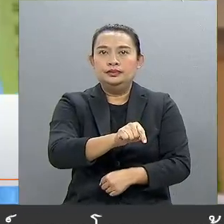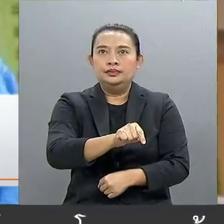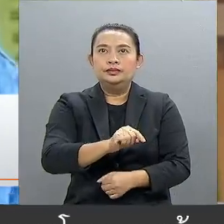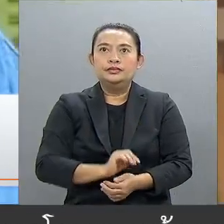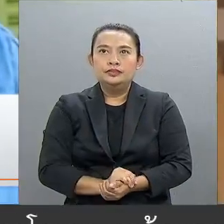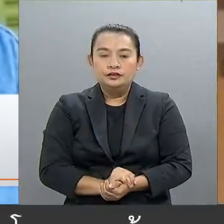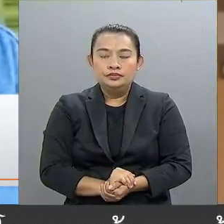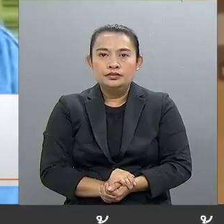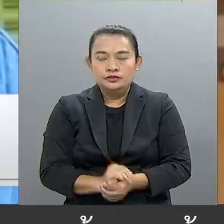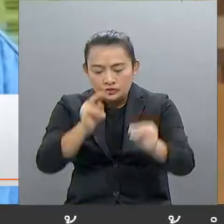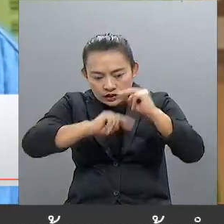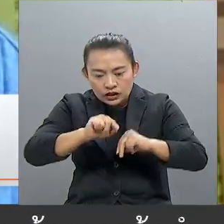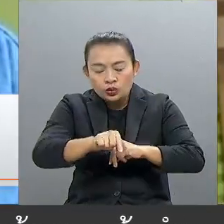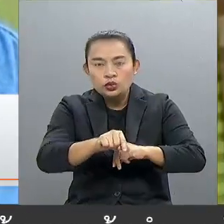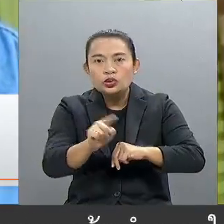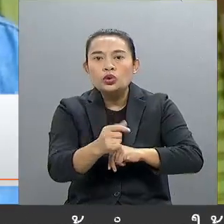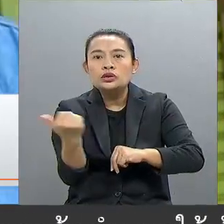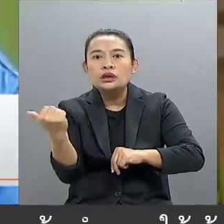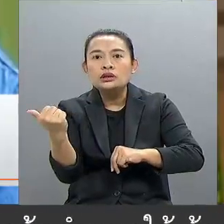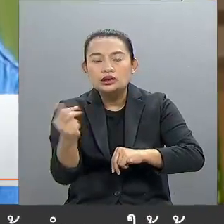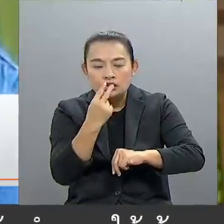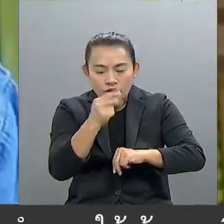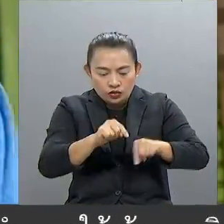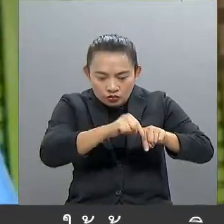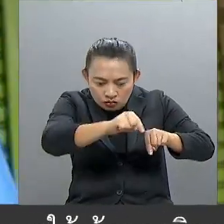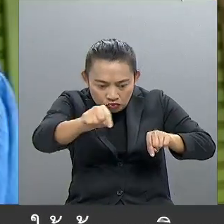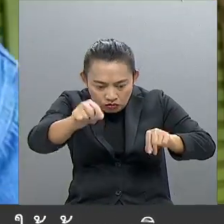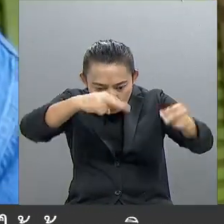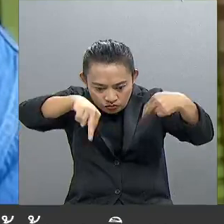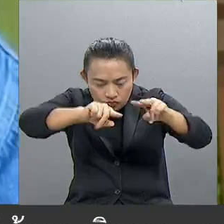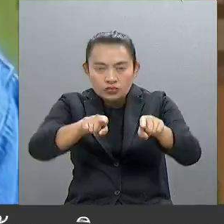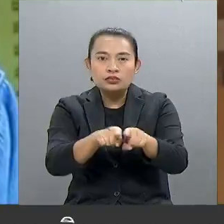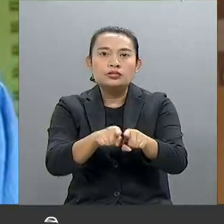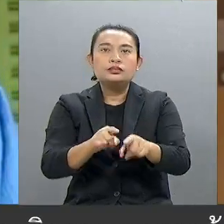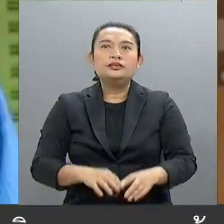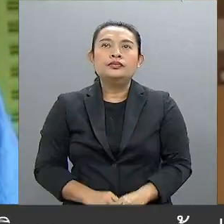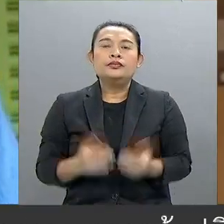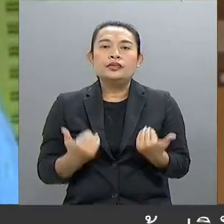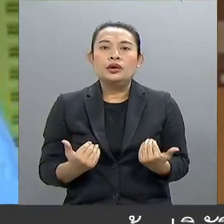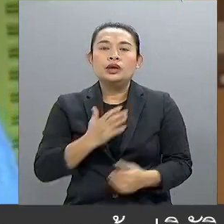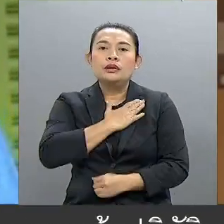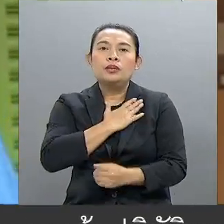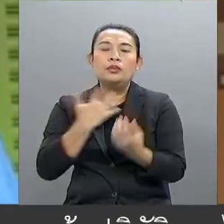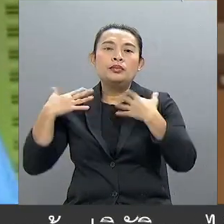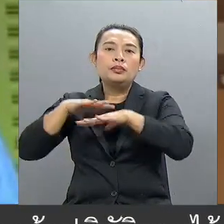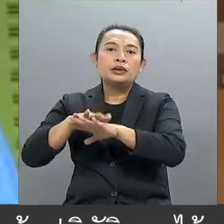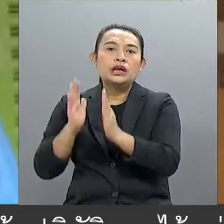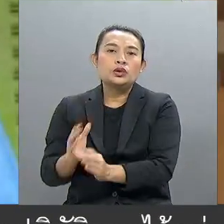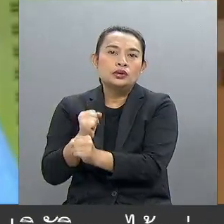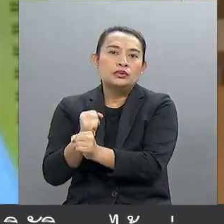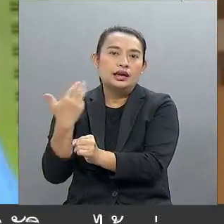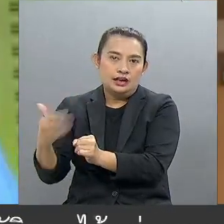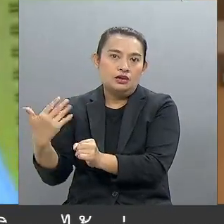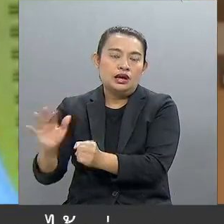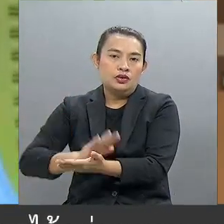จุดอื่นที่จะพร้อมจะชำรุดแล้วนะครับเพราะโดยตอนนี้ผมประสานช่างไว้แล้วเรียบร้อยนะครับเมื่อเช้านะครับช่างก็รู้